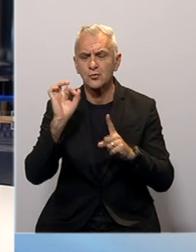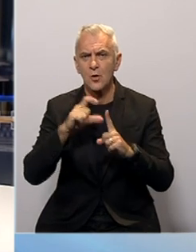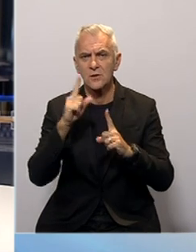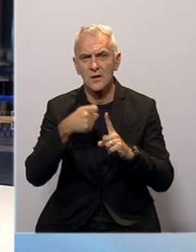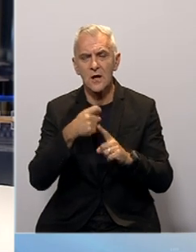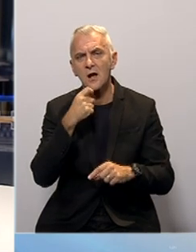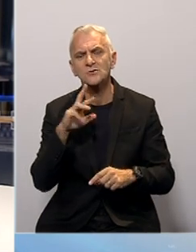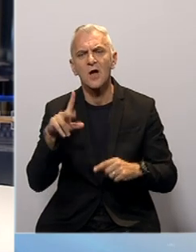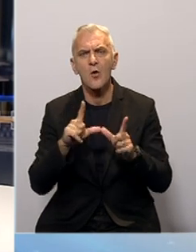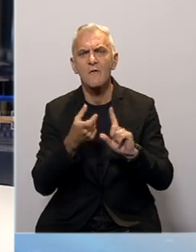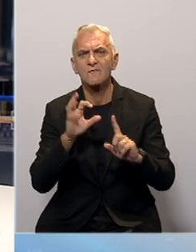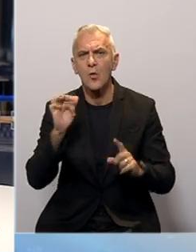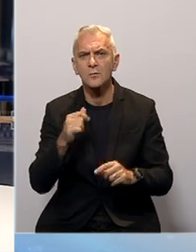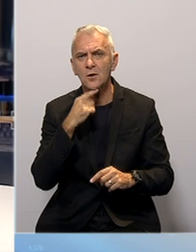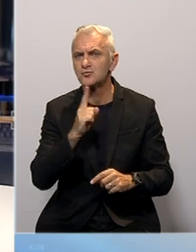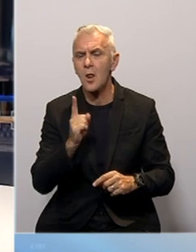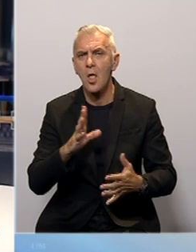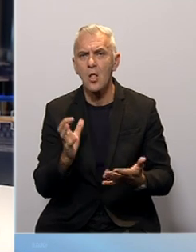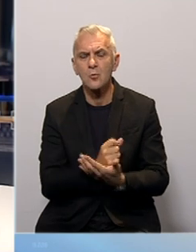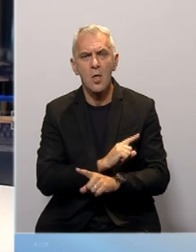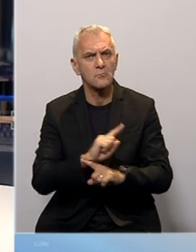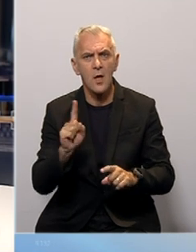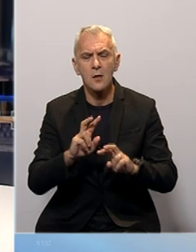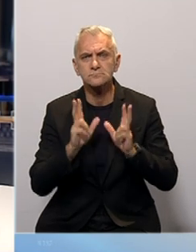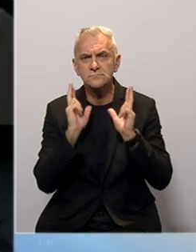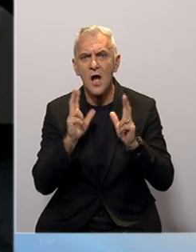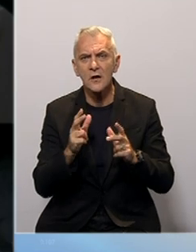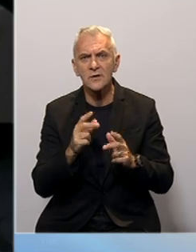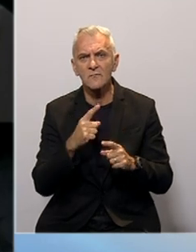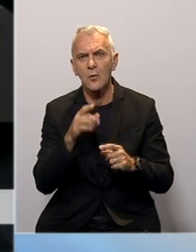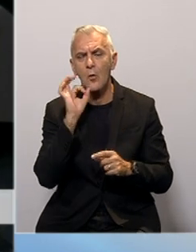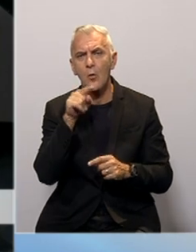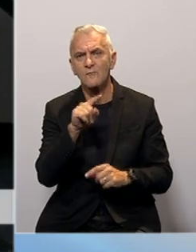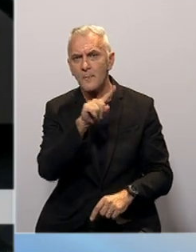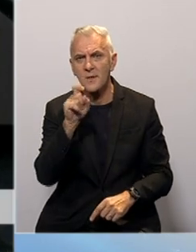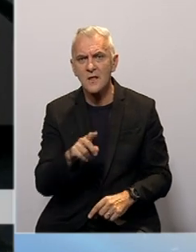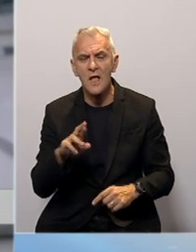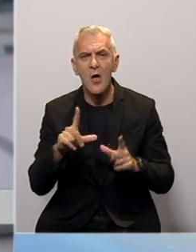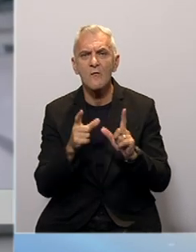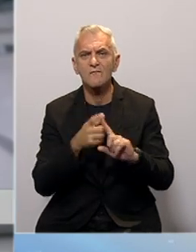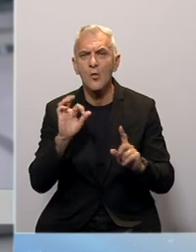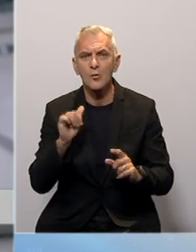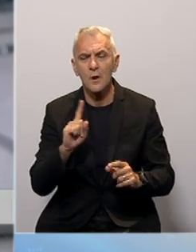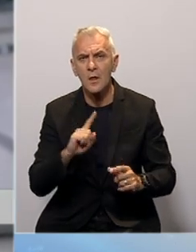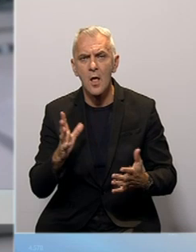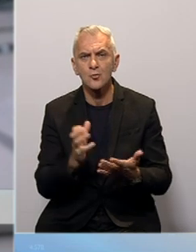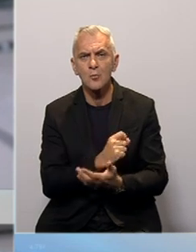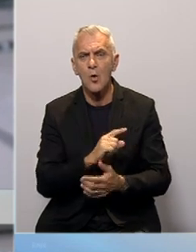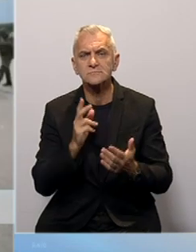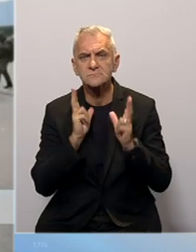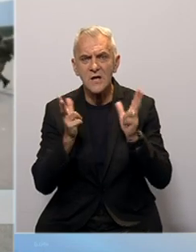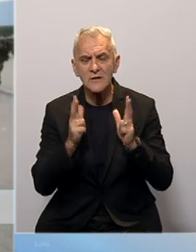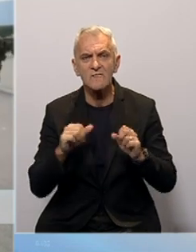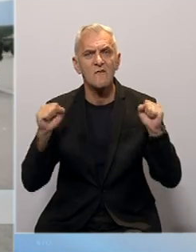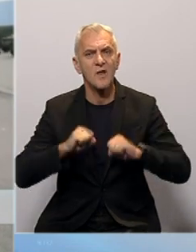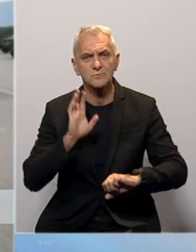se iz EUFOR-a. Tvrde da nisu dobili nikakav zahtjev u vezi sa reakcijom o ovom pitanju. EUFOR nije primio nikakve zahtjeve od vlasti Bosne